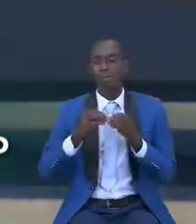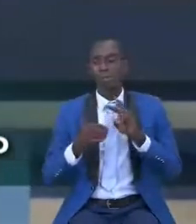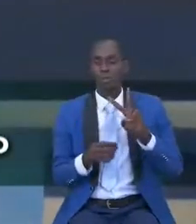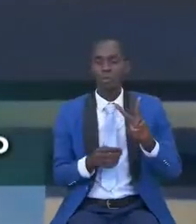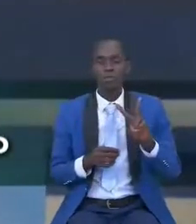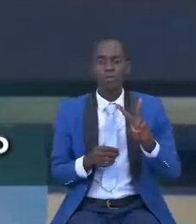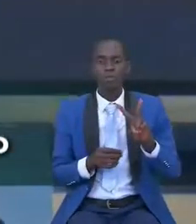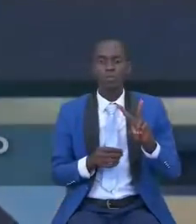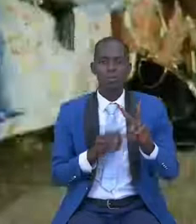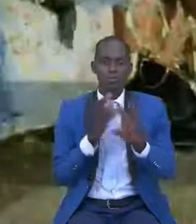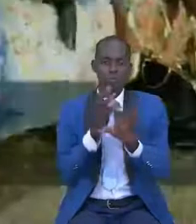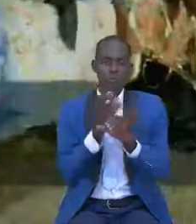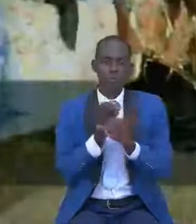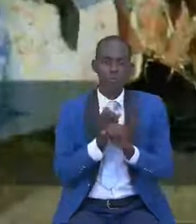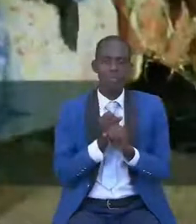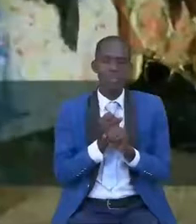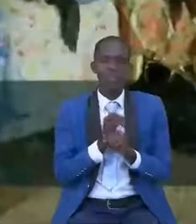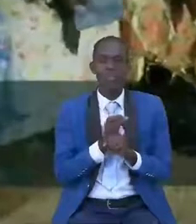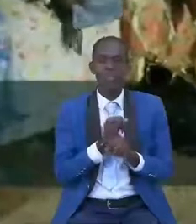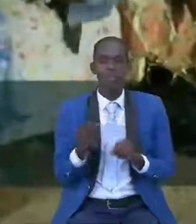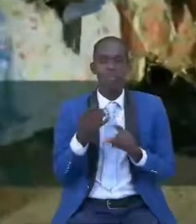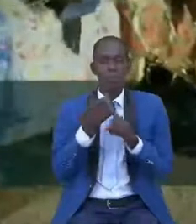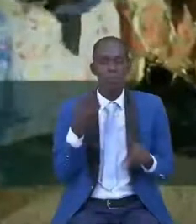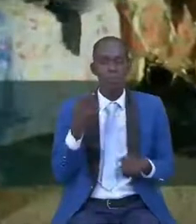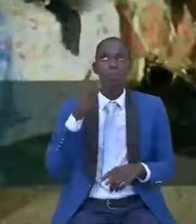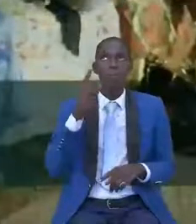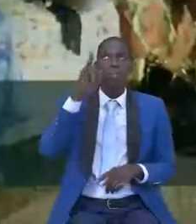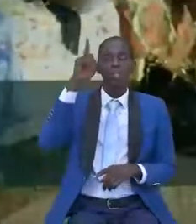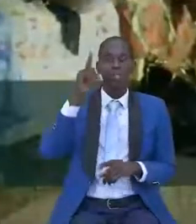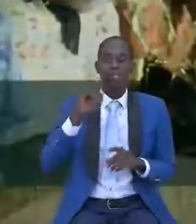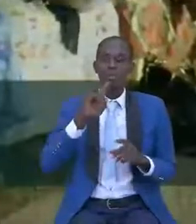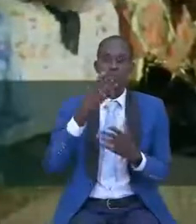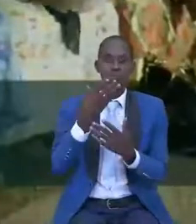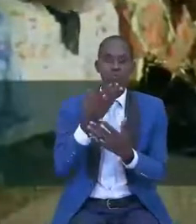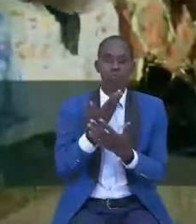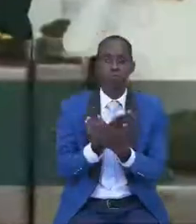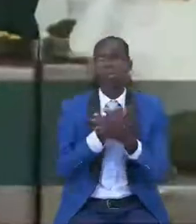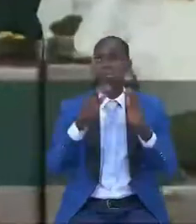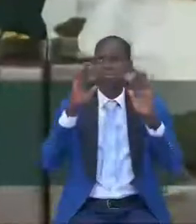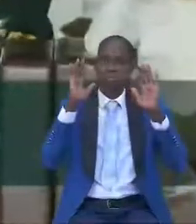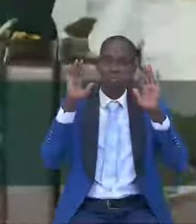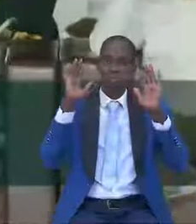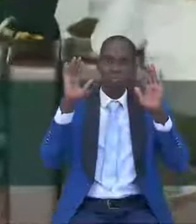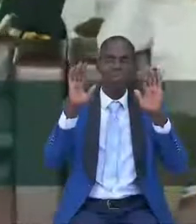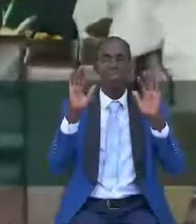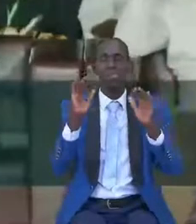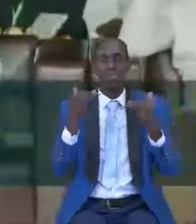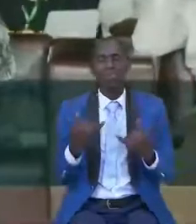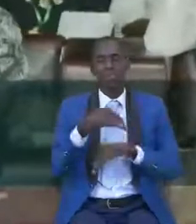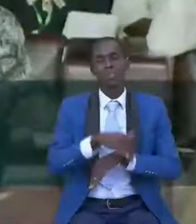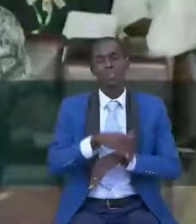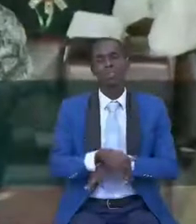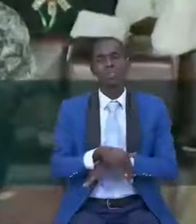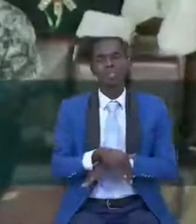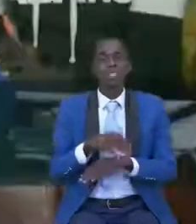de sa parole. Deuxième point, recevoir ses signes et ses prodiges.